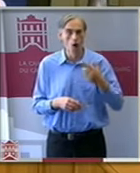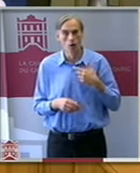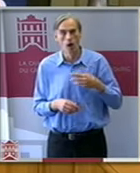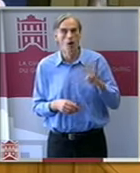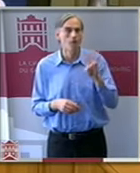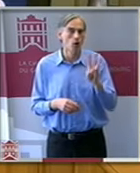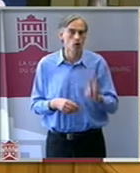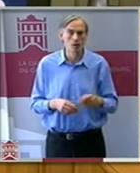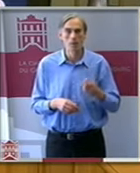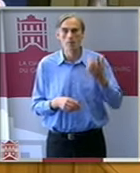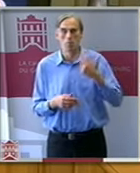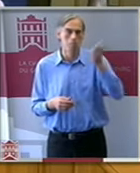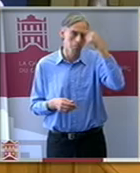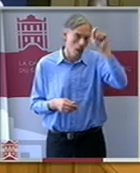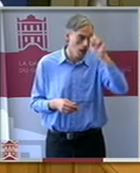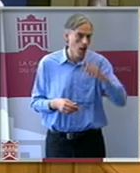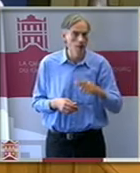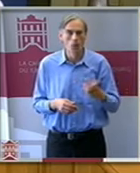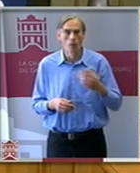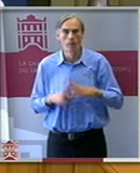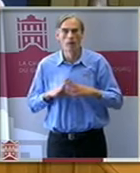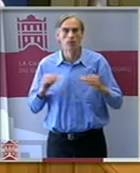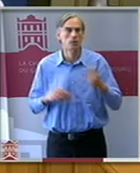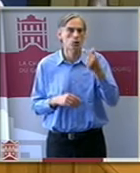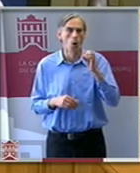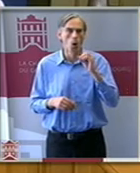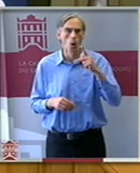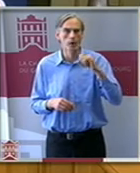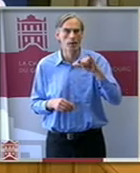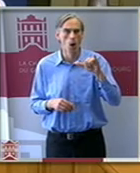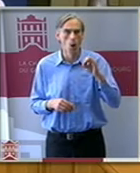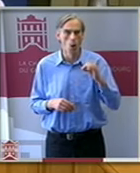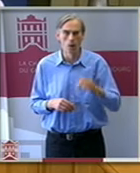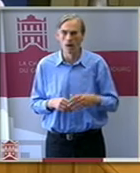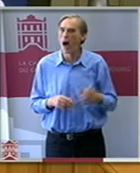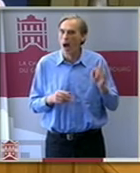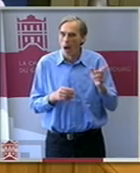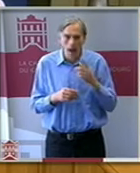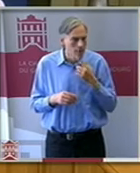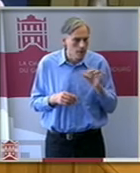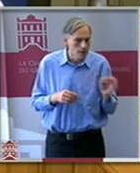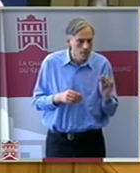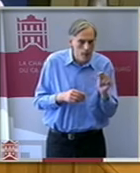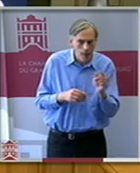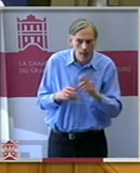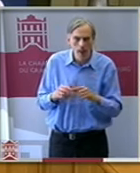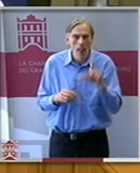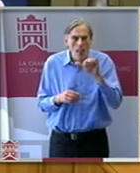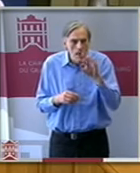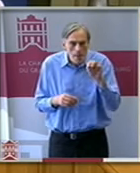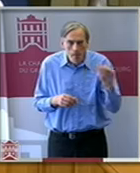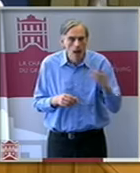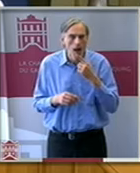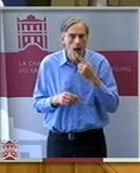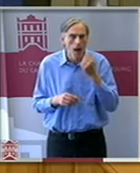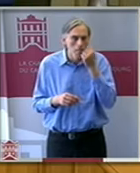selten Alger, Nouakchott, ganz selten Ulaanbaatar oder Lima oder Brasilia, aber bestimmt doch nicht Moskau. Aber ich